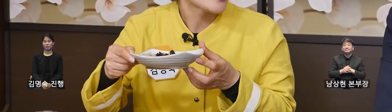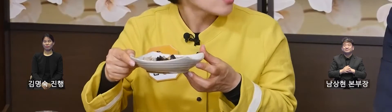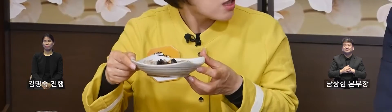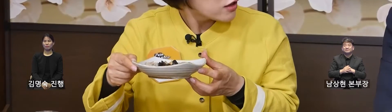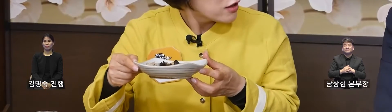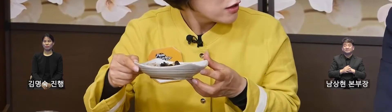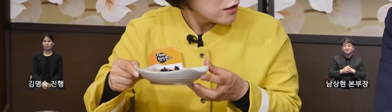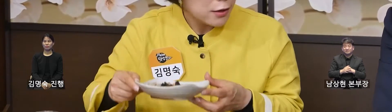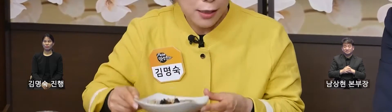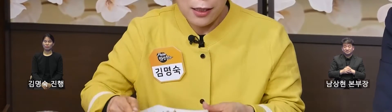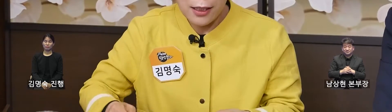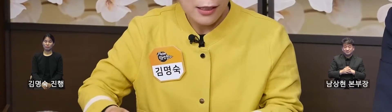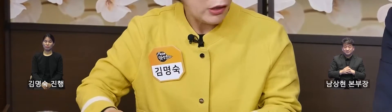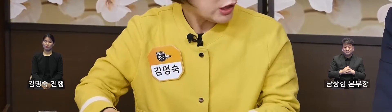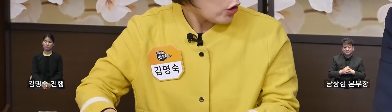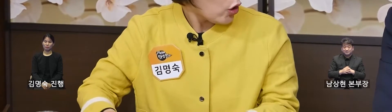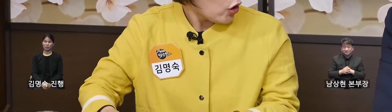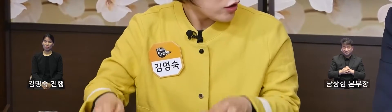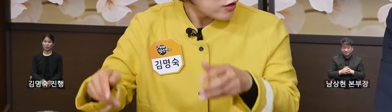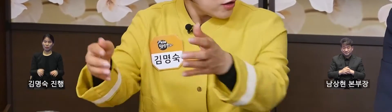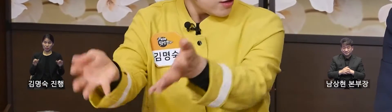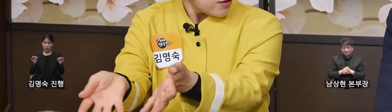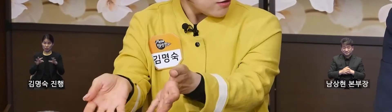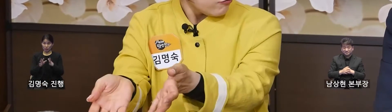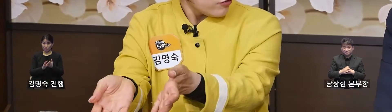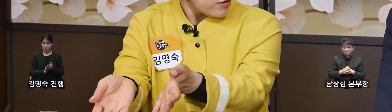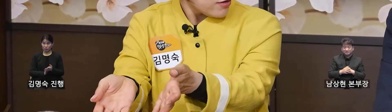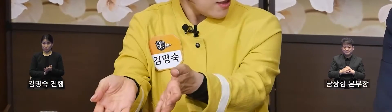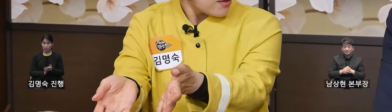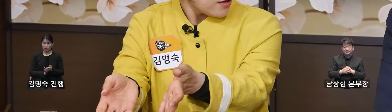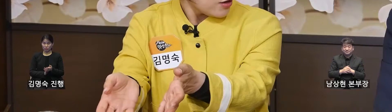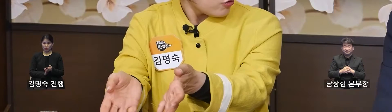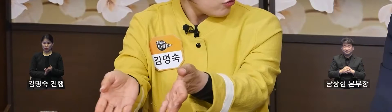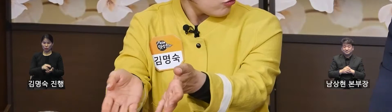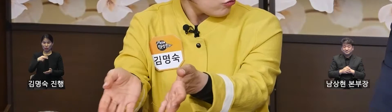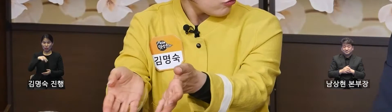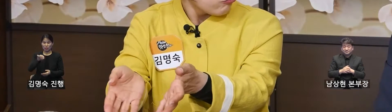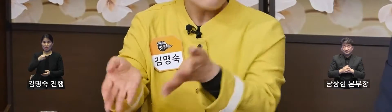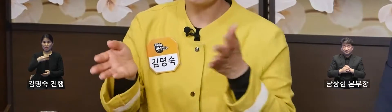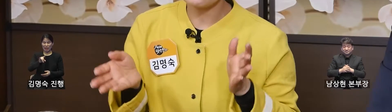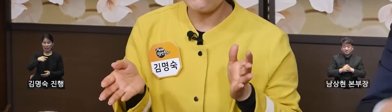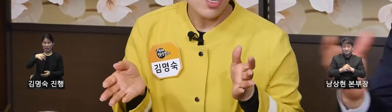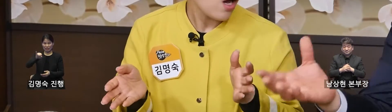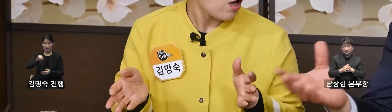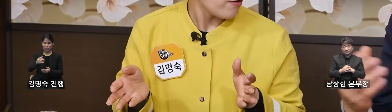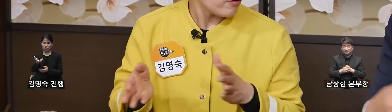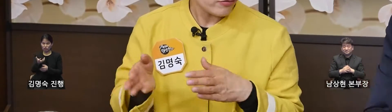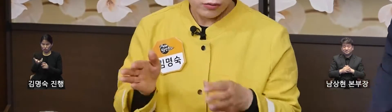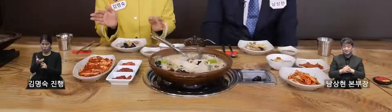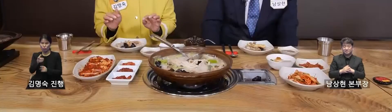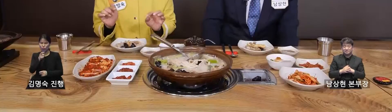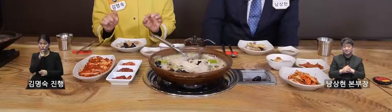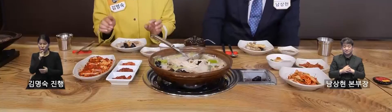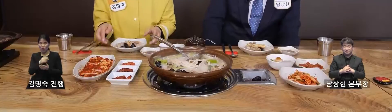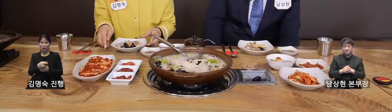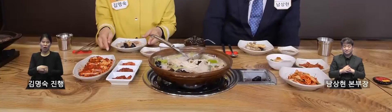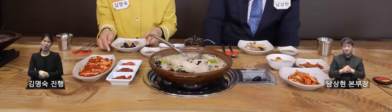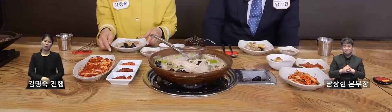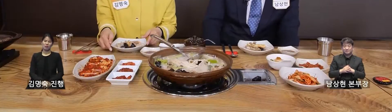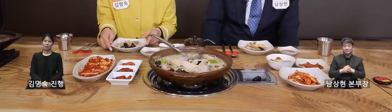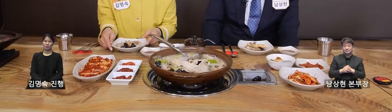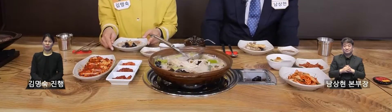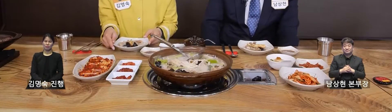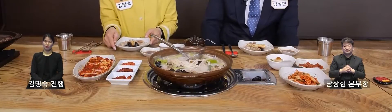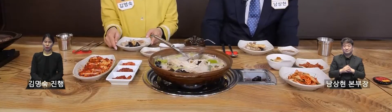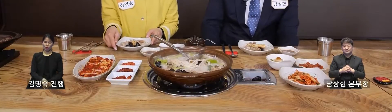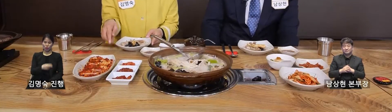그쵸? 그러니까 아까 그 잠깐 나왔던 네네. 시래기 네. 그 국물과 선주국과